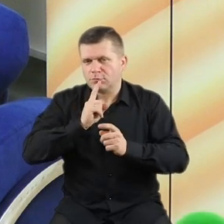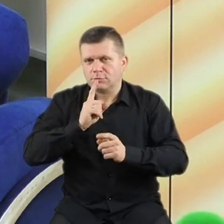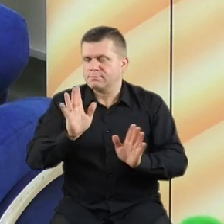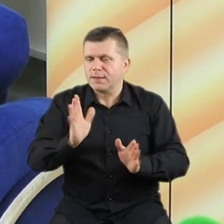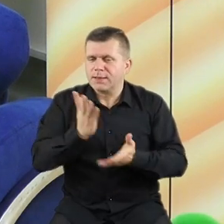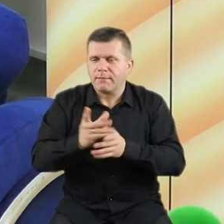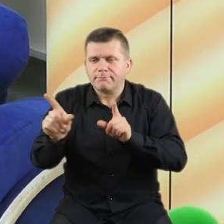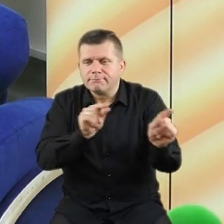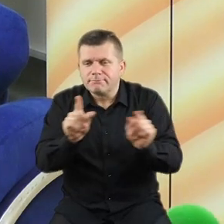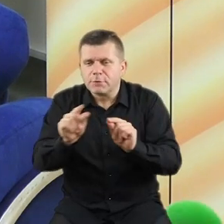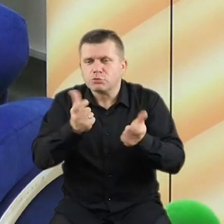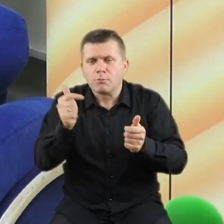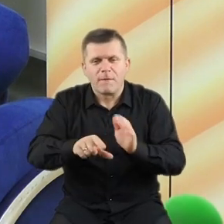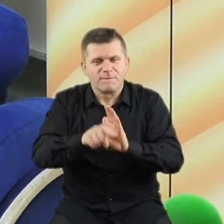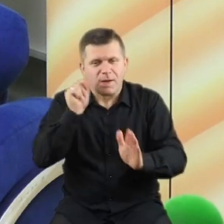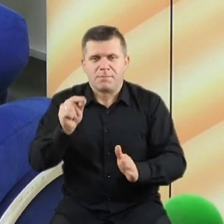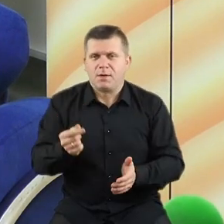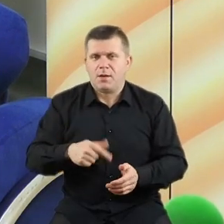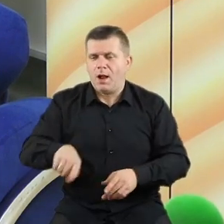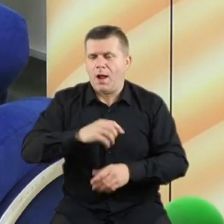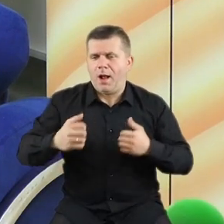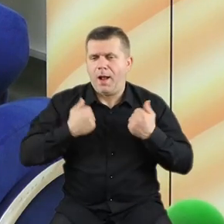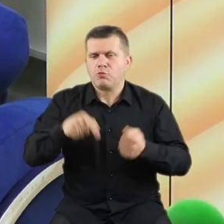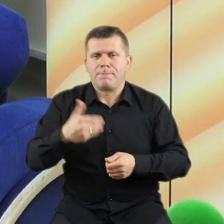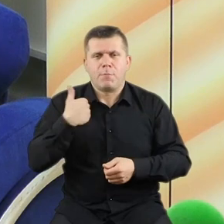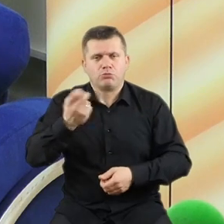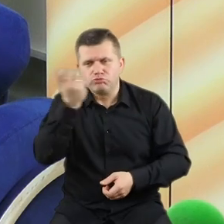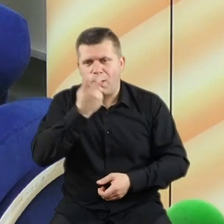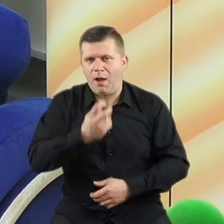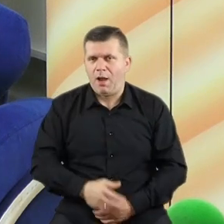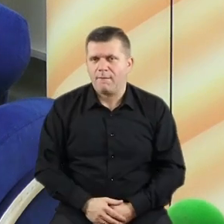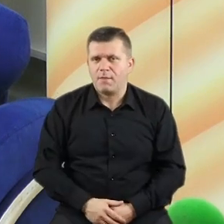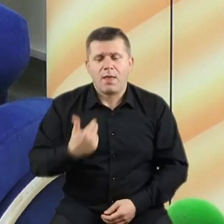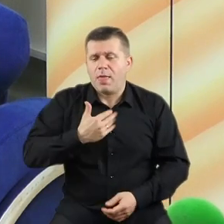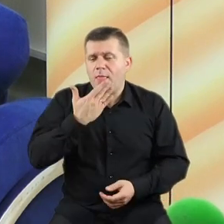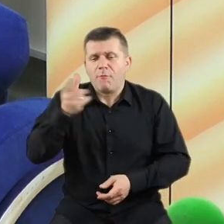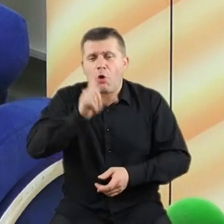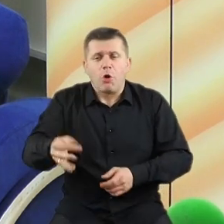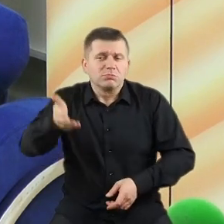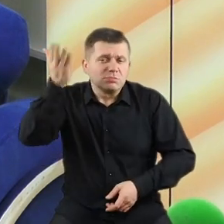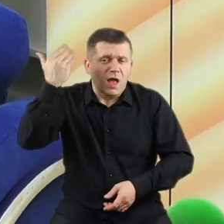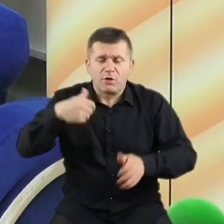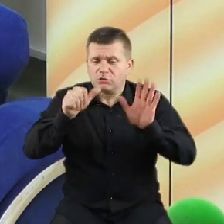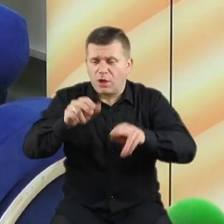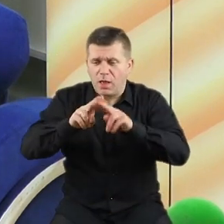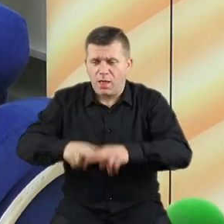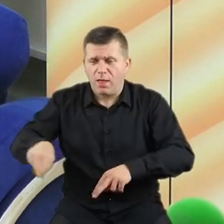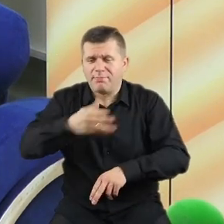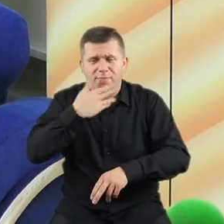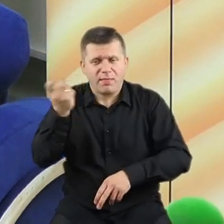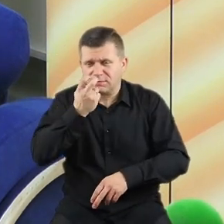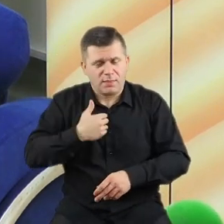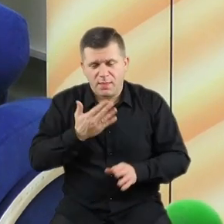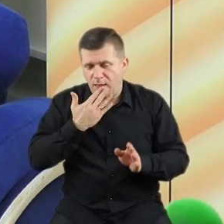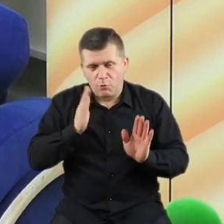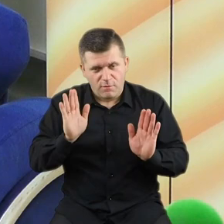leci. Tylko muszę coś wybrać, żeby to było naprawdę ciekawe. Oczywiście nie twierdzę, że losy tamtych ludzi, 6 pozostałych, z którymi